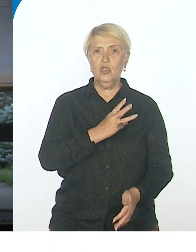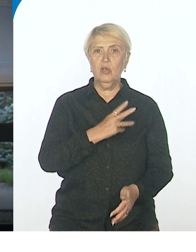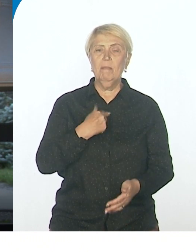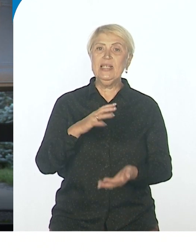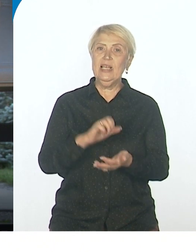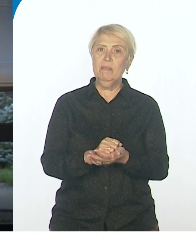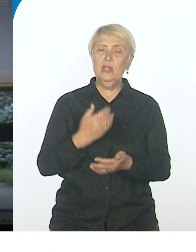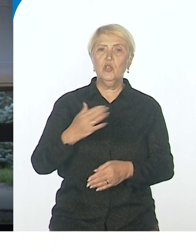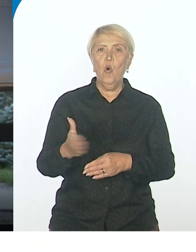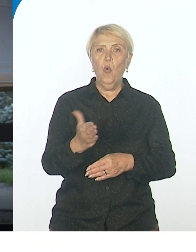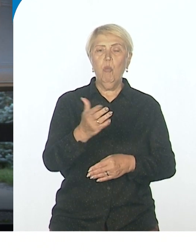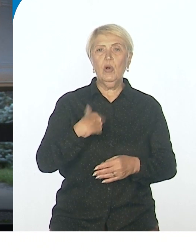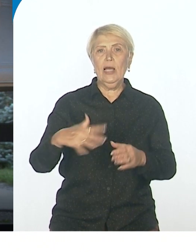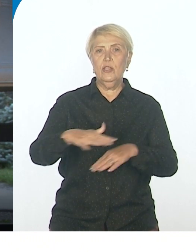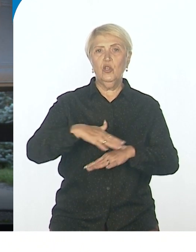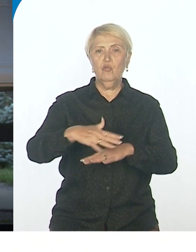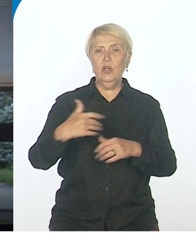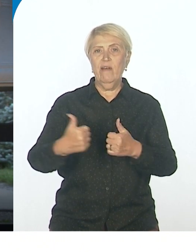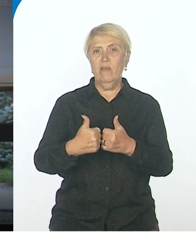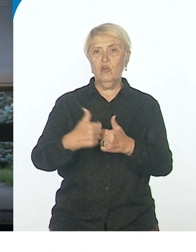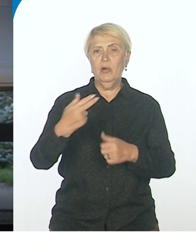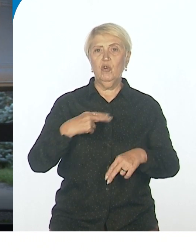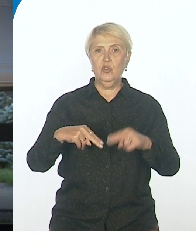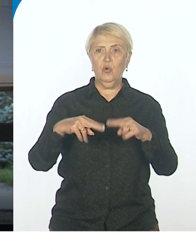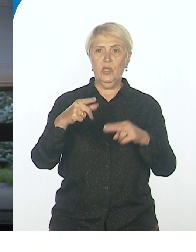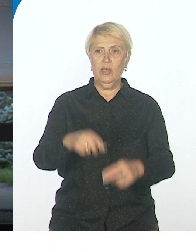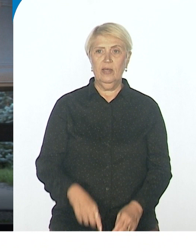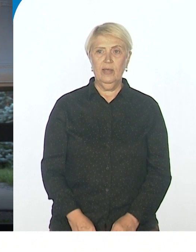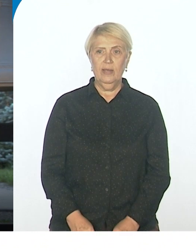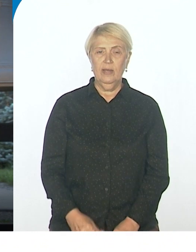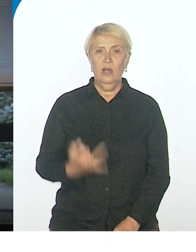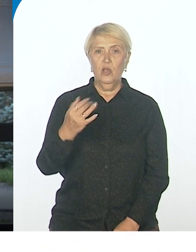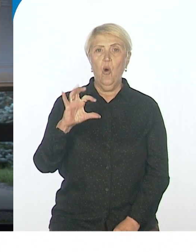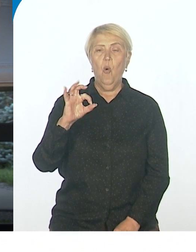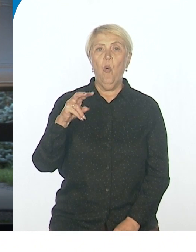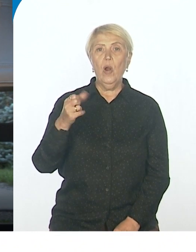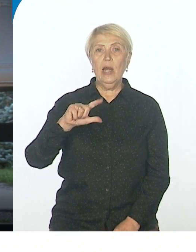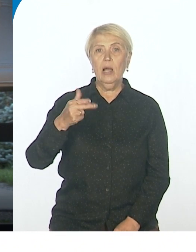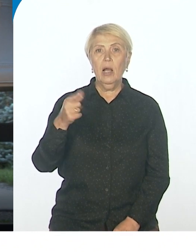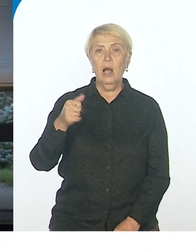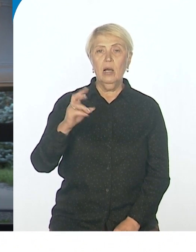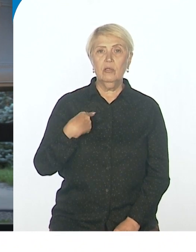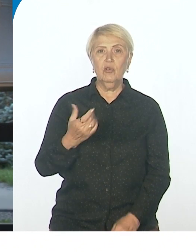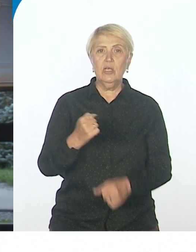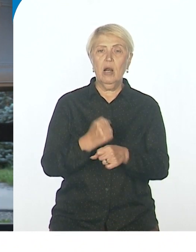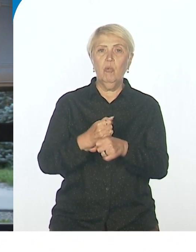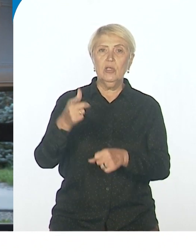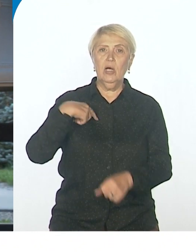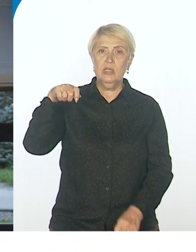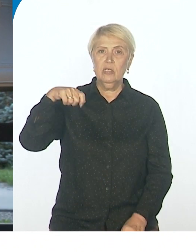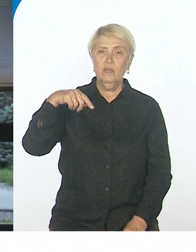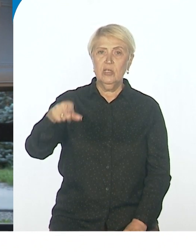возле храма, ну, во время стройки. И как раз Ольга настраивала звонницу.